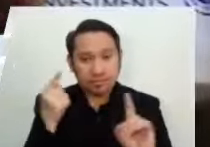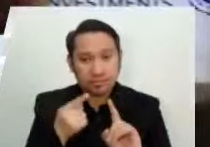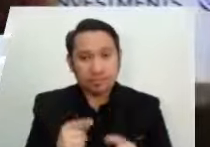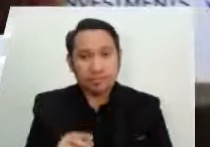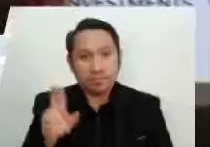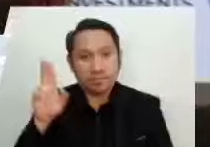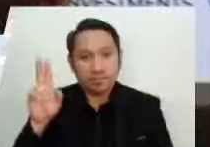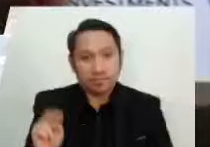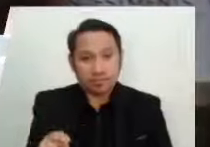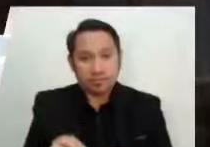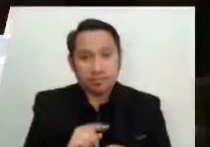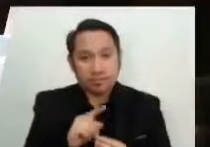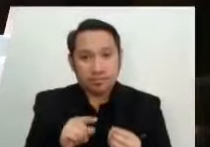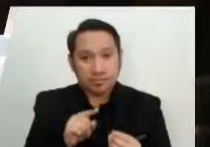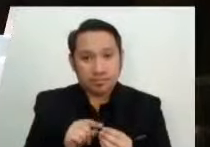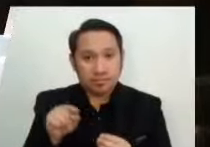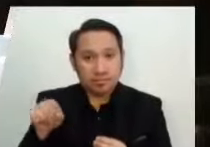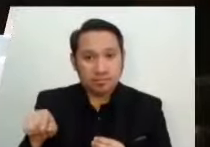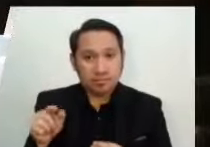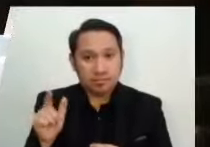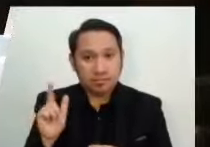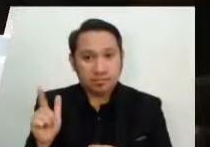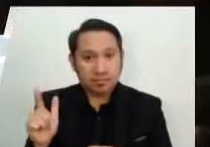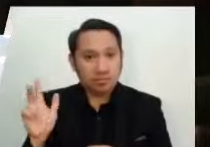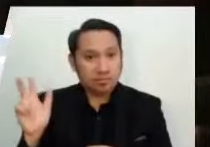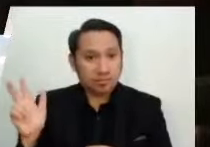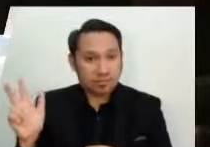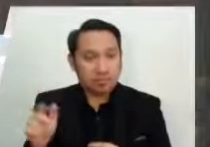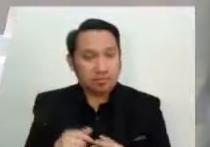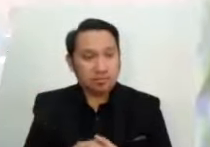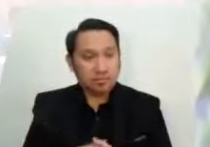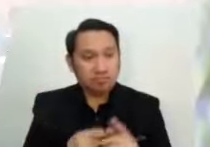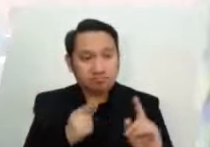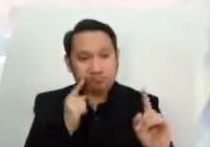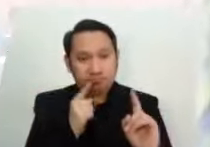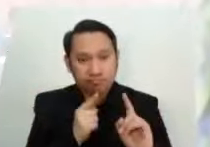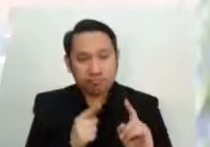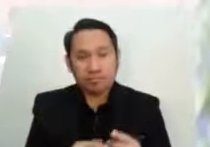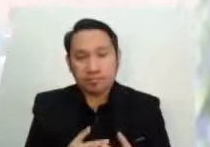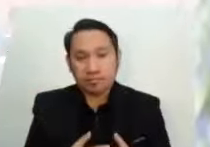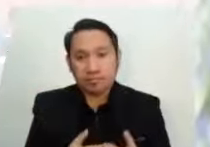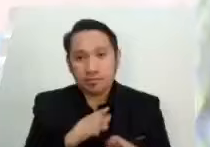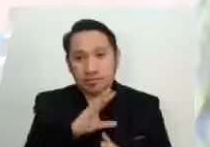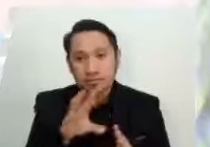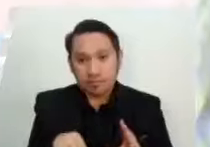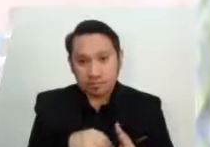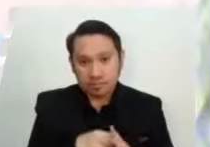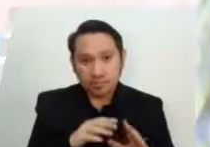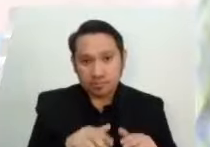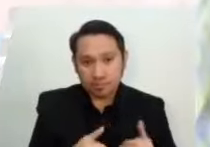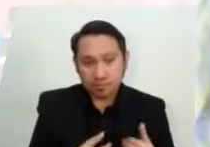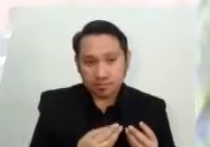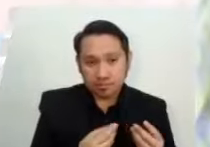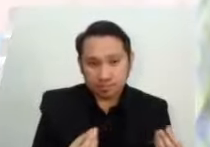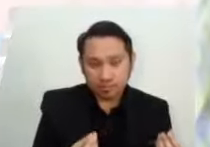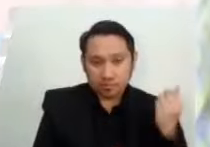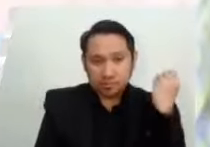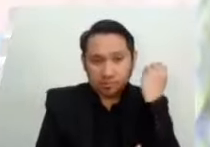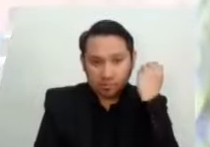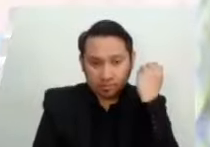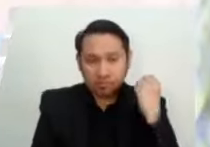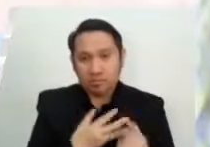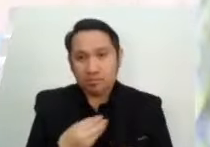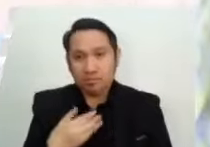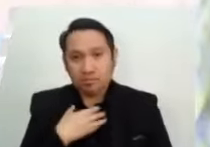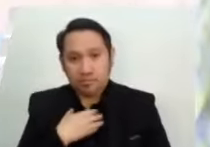taong 2030. Kabilang dyan ang paglaban sa kahirapan at pagkagutom, pati pagkaroon ng dekalidad